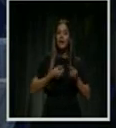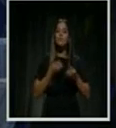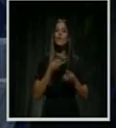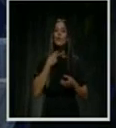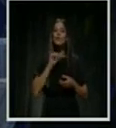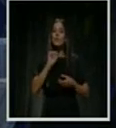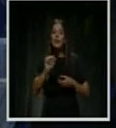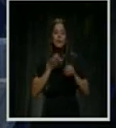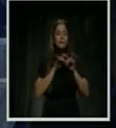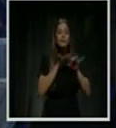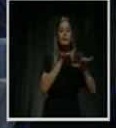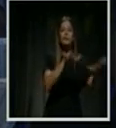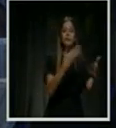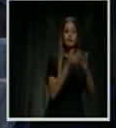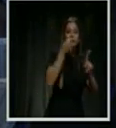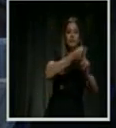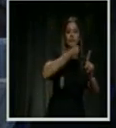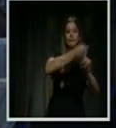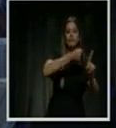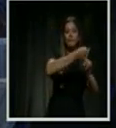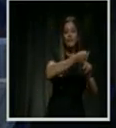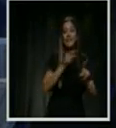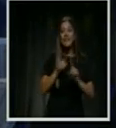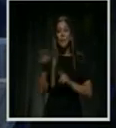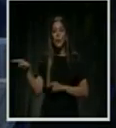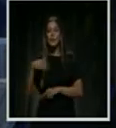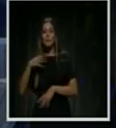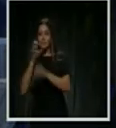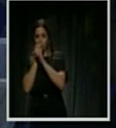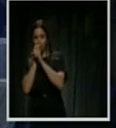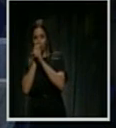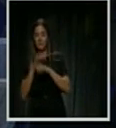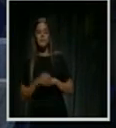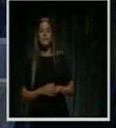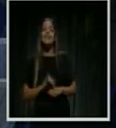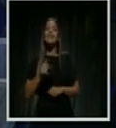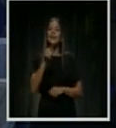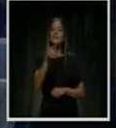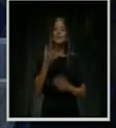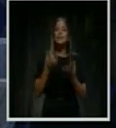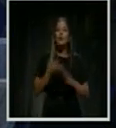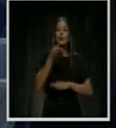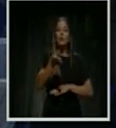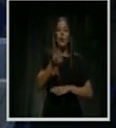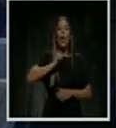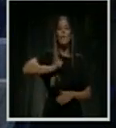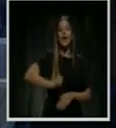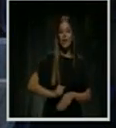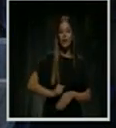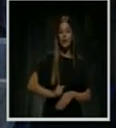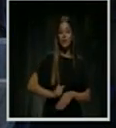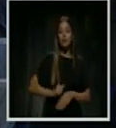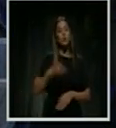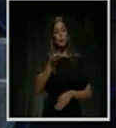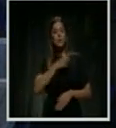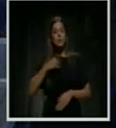li ħaddieħor irid illi nkisru. Meta inti kollok tagħmel operazzjoni u għal darba darb tieni jgħidulek